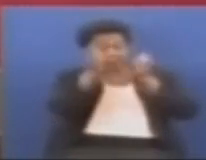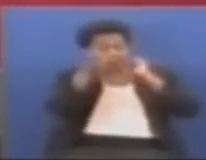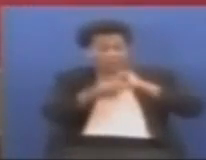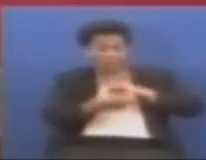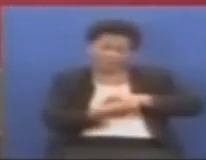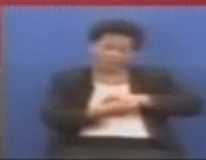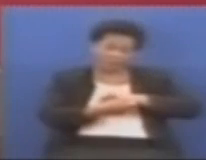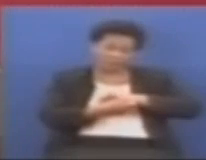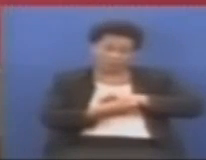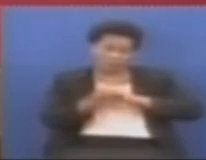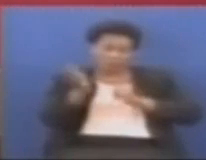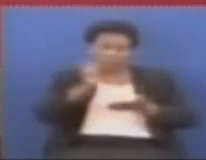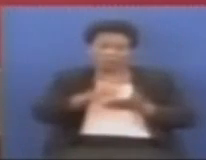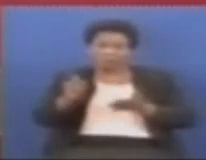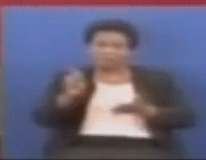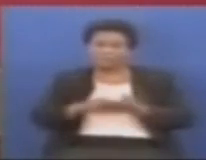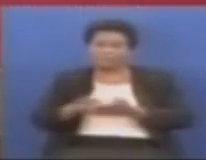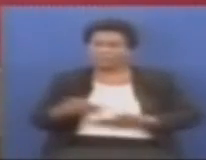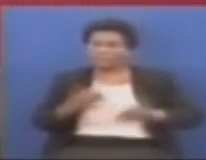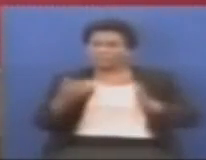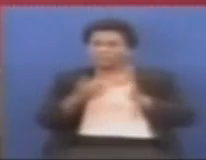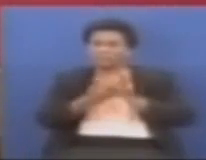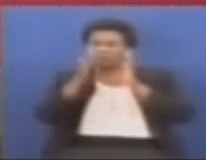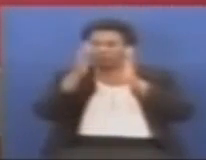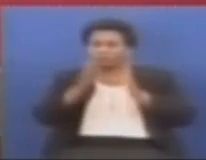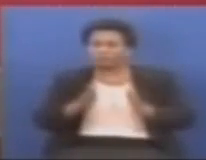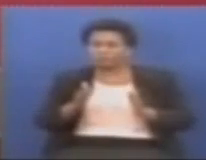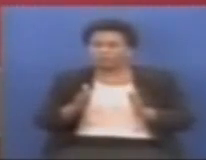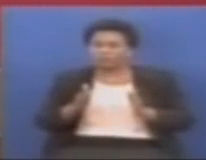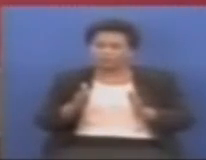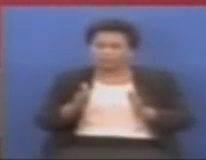mfano, iwe ni marufuku katika nchi yetu mama